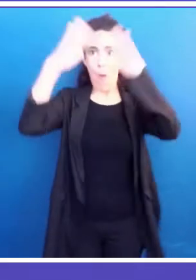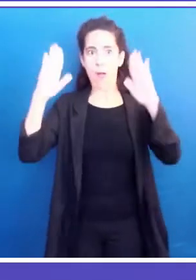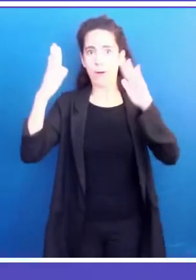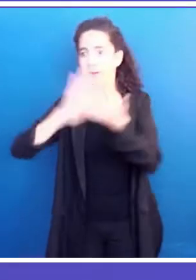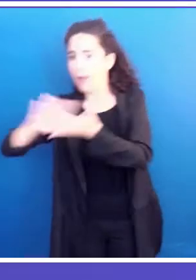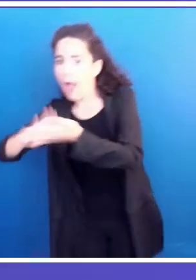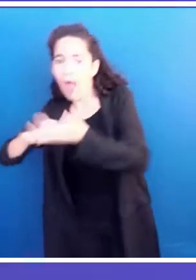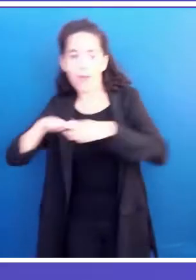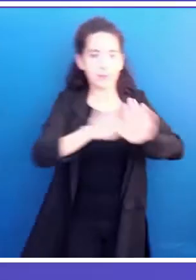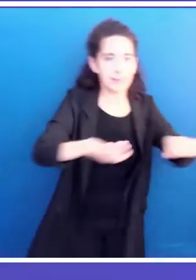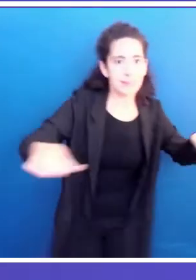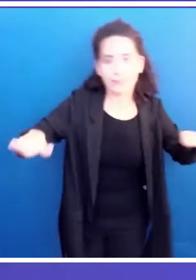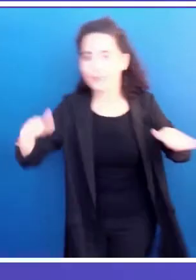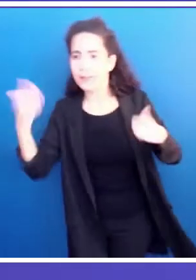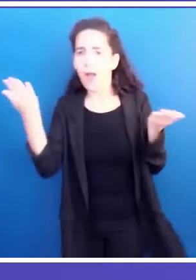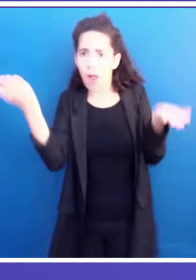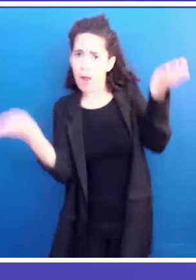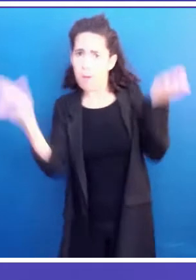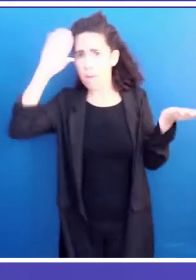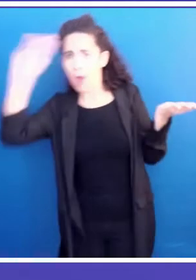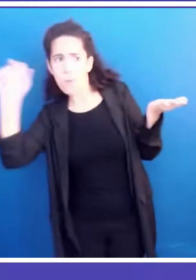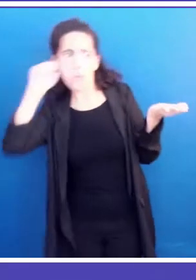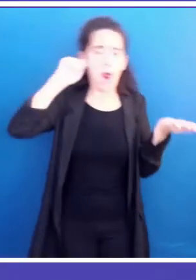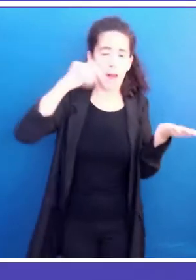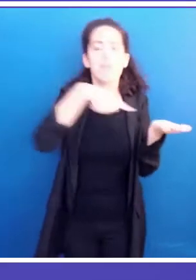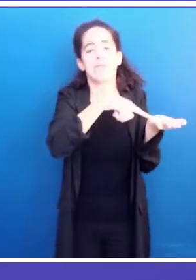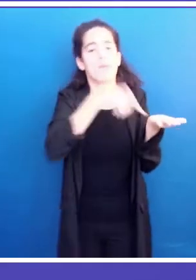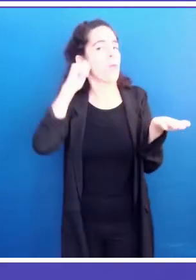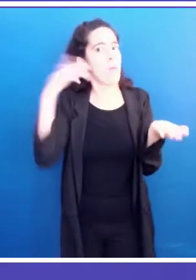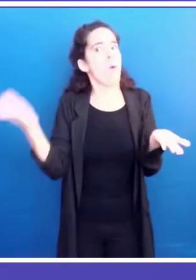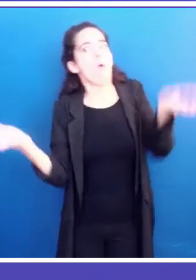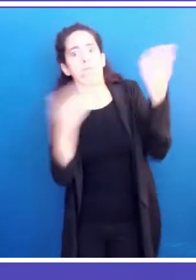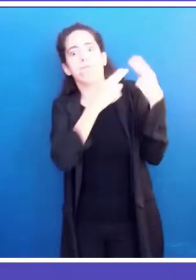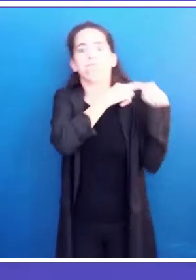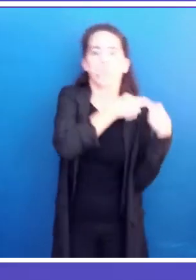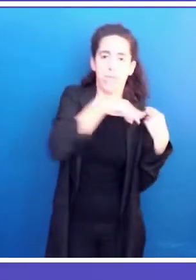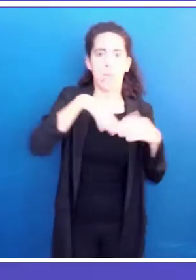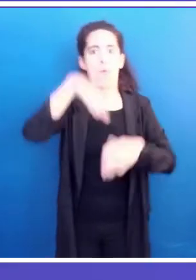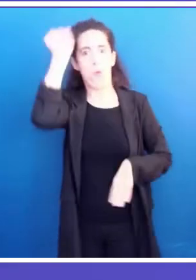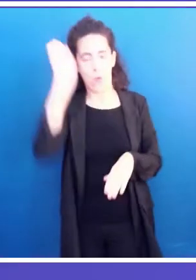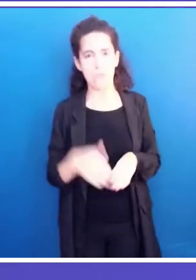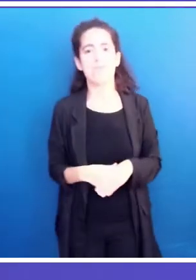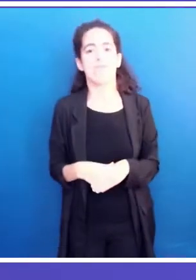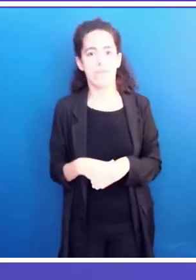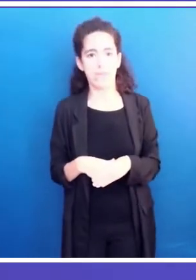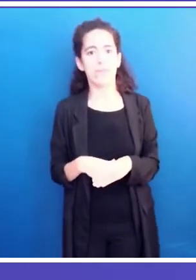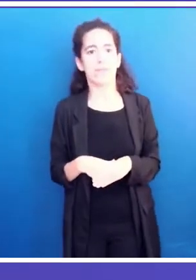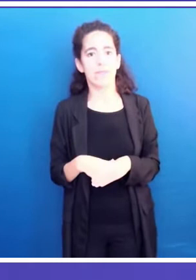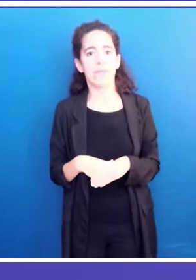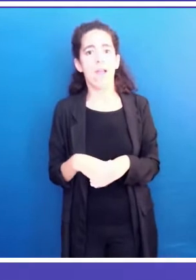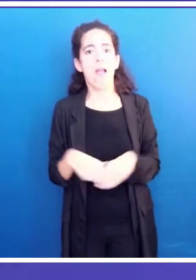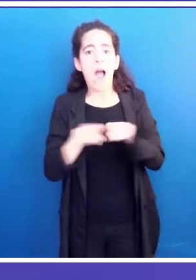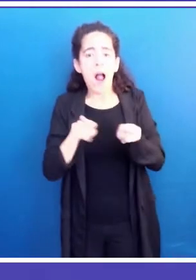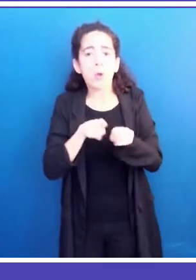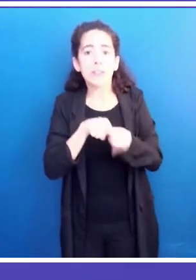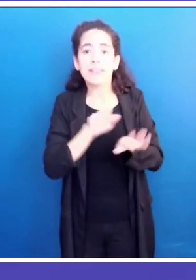عدم المساواة واضحة من حيث الأعمال المنزلية والأعمال خارج المنزل، وقد